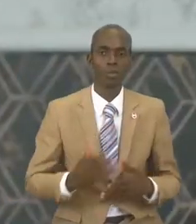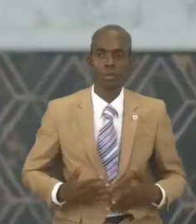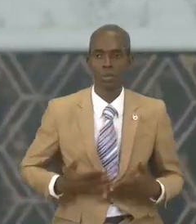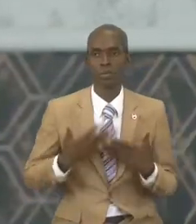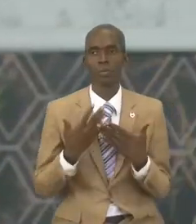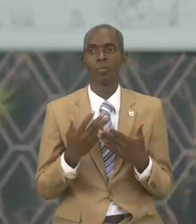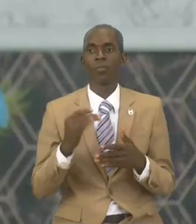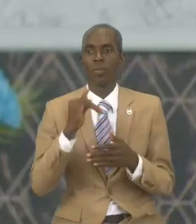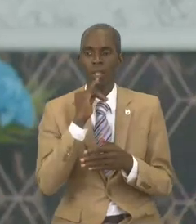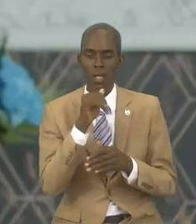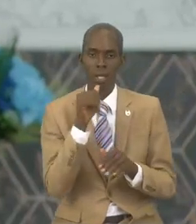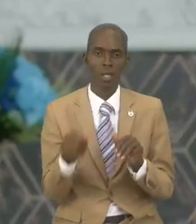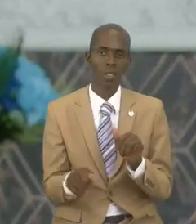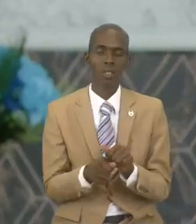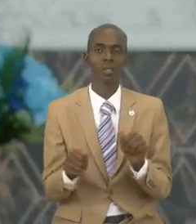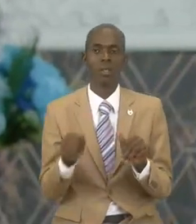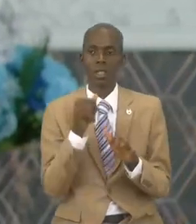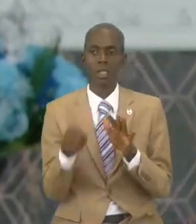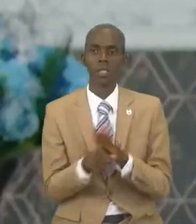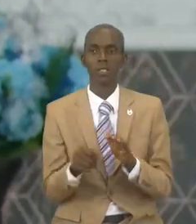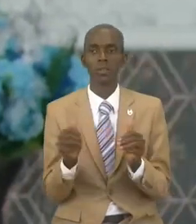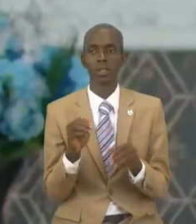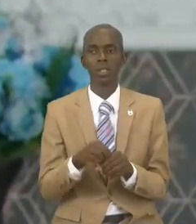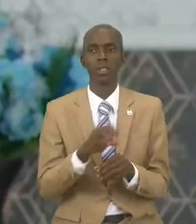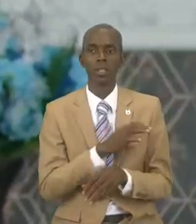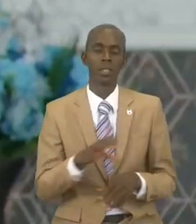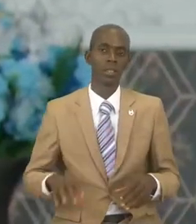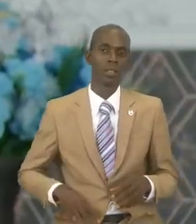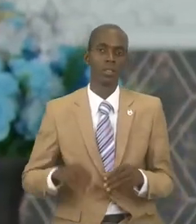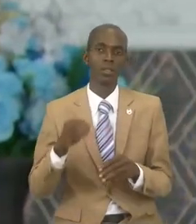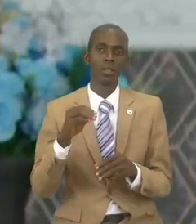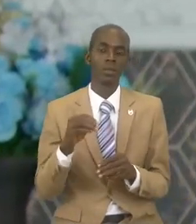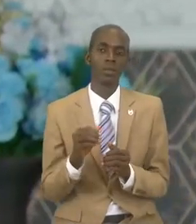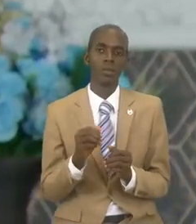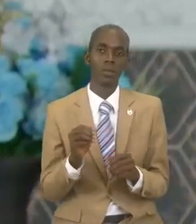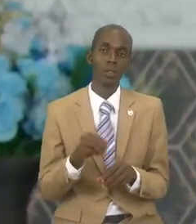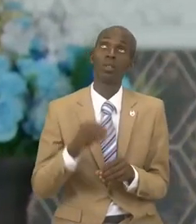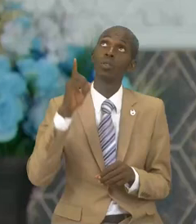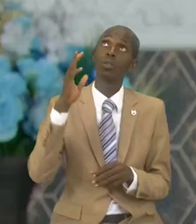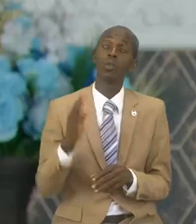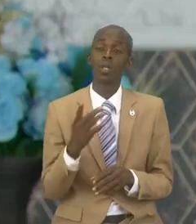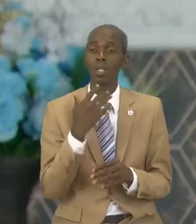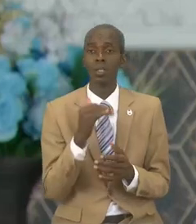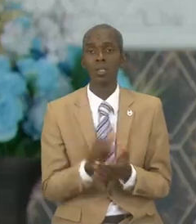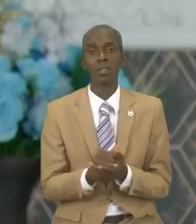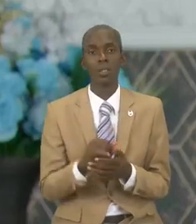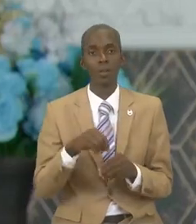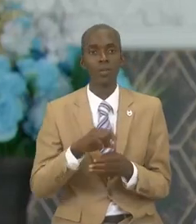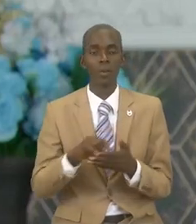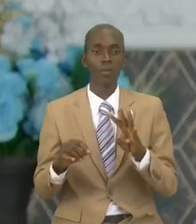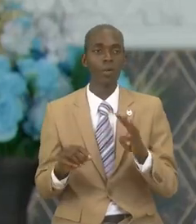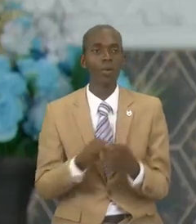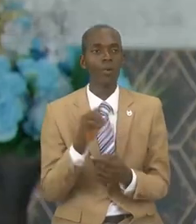Et votre vie est cachée avec Christ en Dieu. Et le verset 4 dit, quand